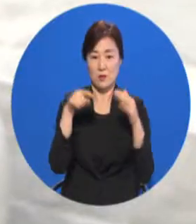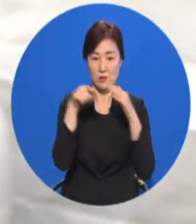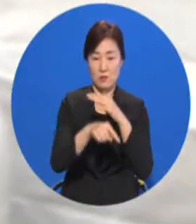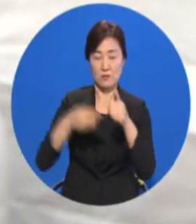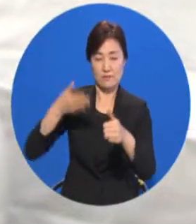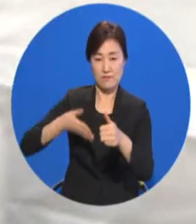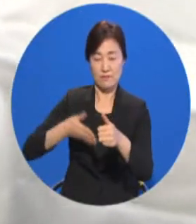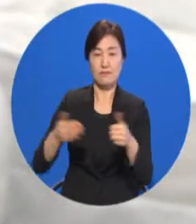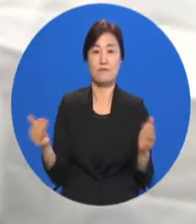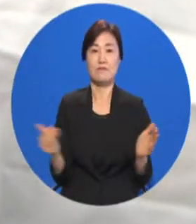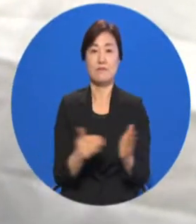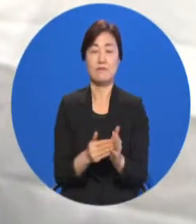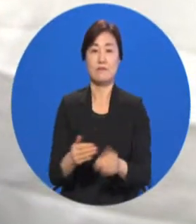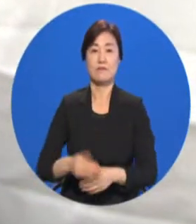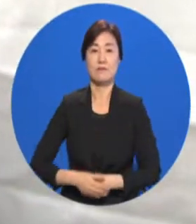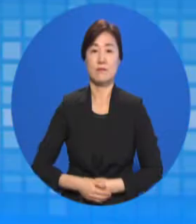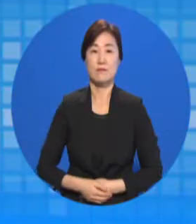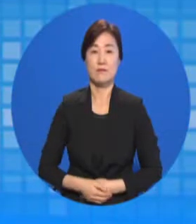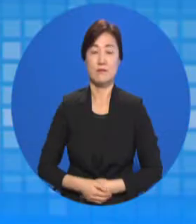것을 당부했습니다.